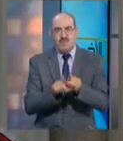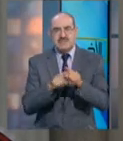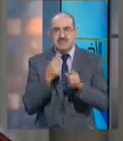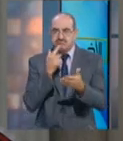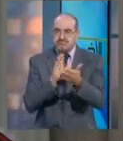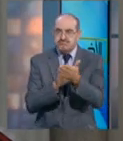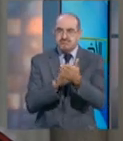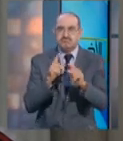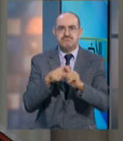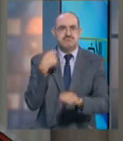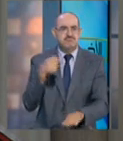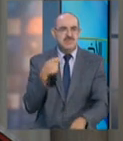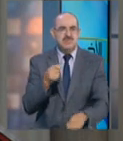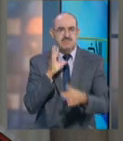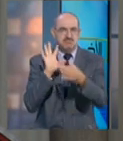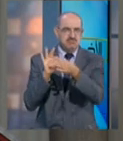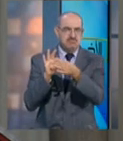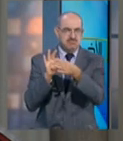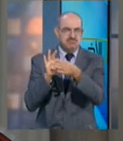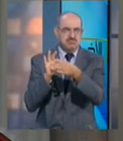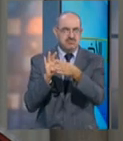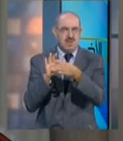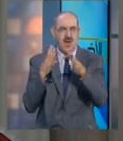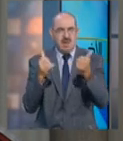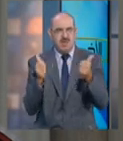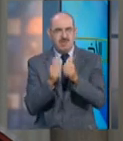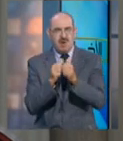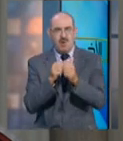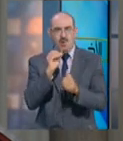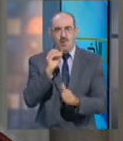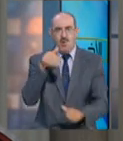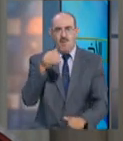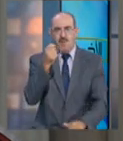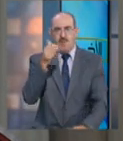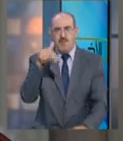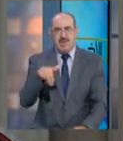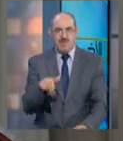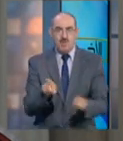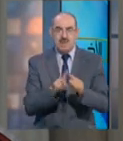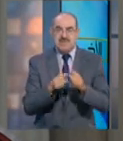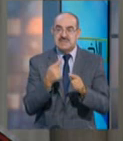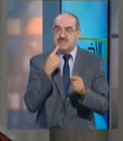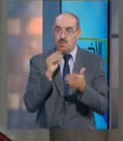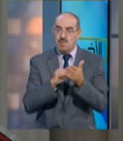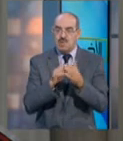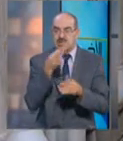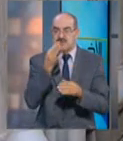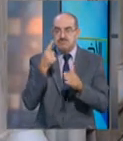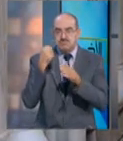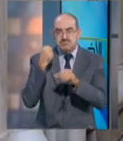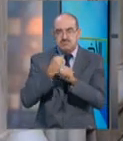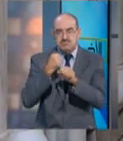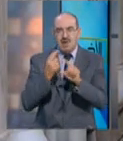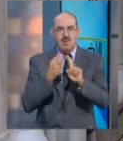السيد الرئيس بالعلاقات الثنائية التي تربط البلدين الشقيقين. أكدت له بأنني سأعمل جاهدا من